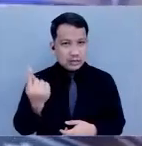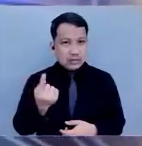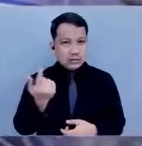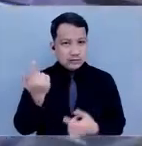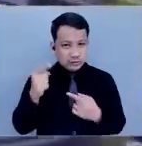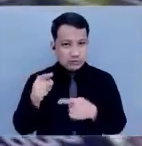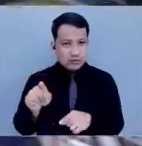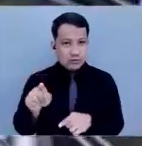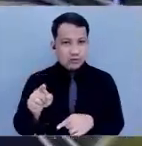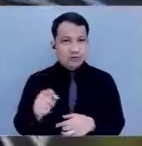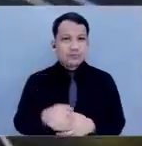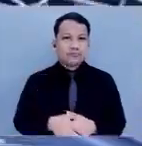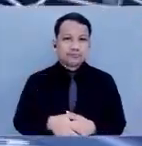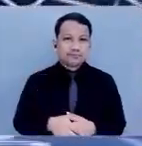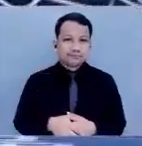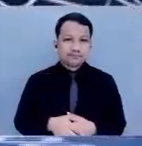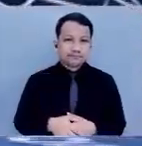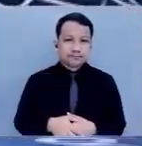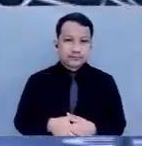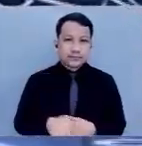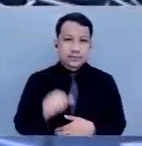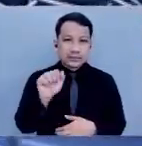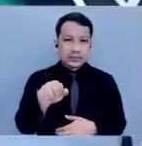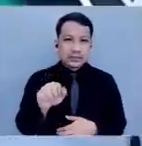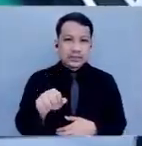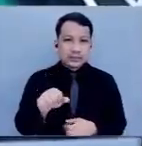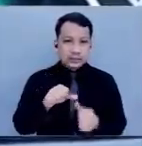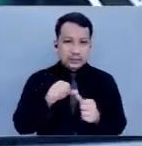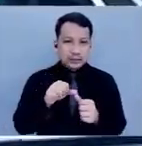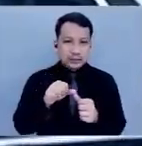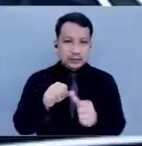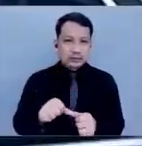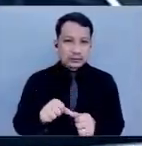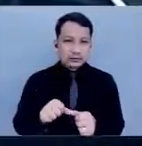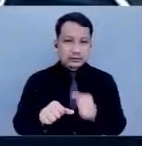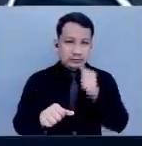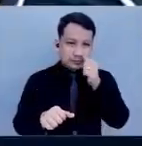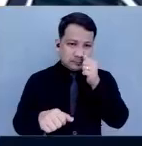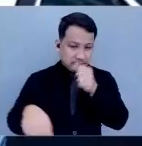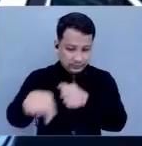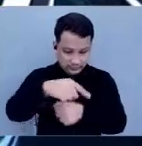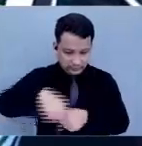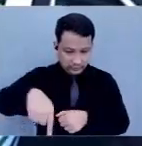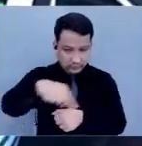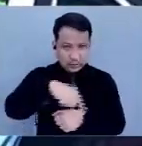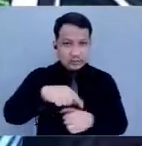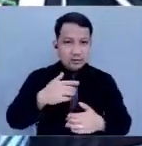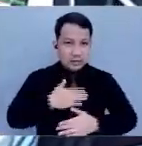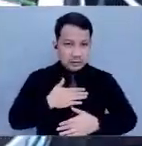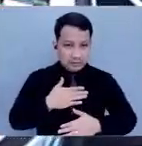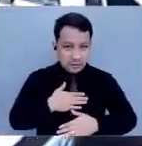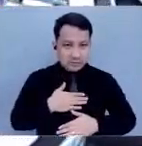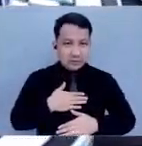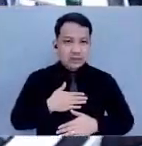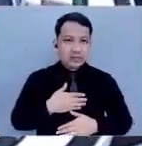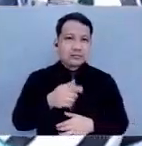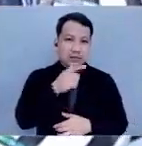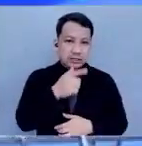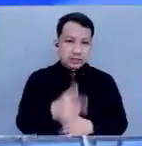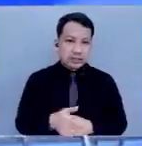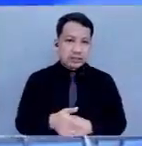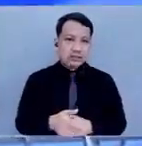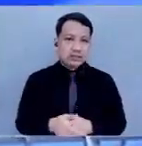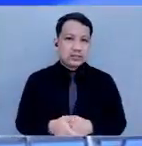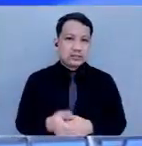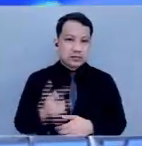Spingo! Yes, tuloy-tuloy lang ang pagpapaikot ng saya at pampabuenas sa